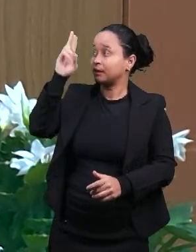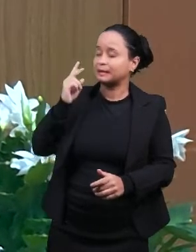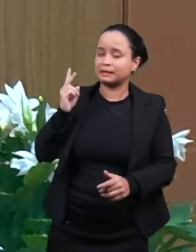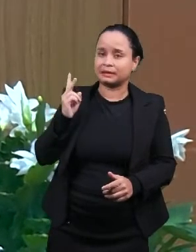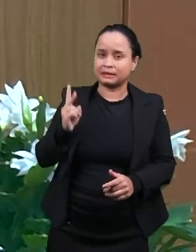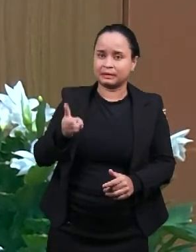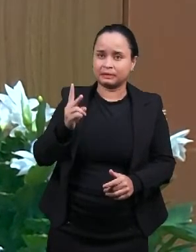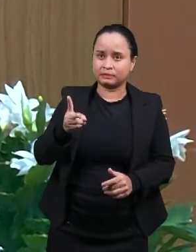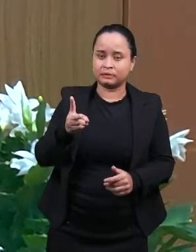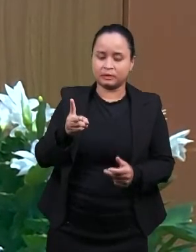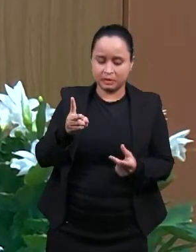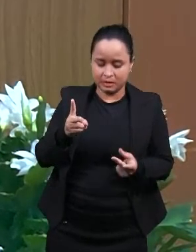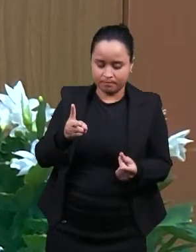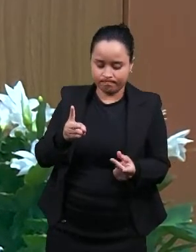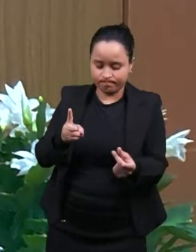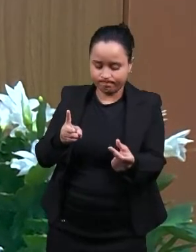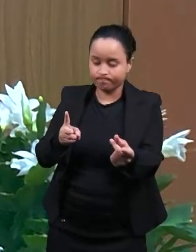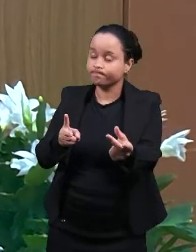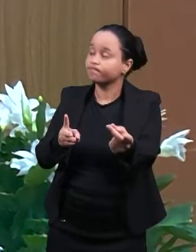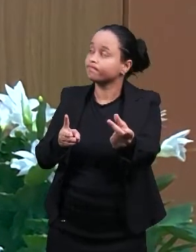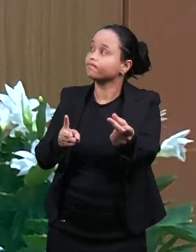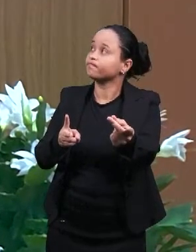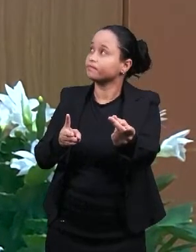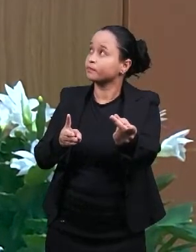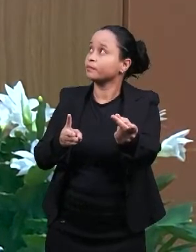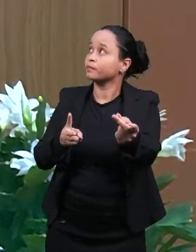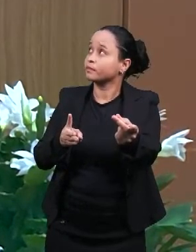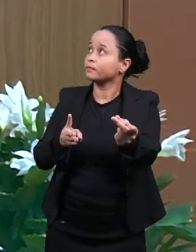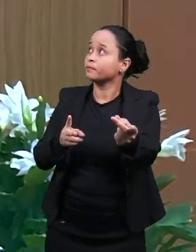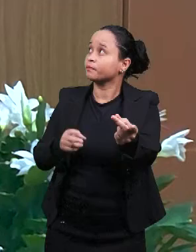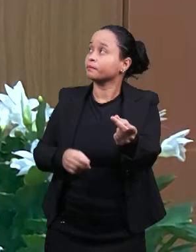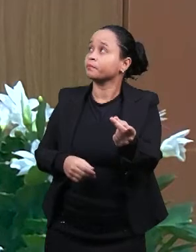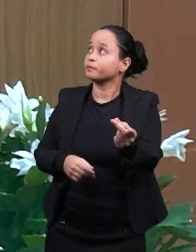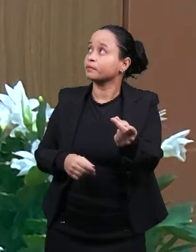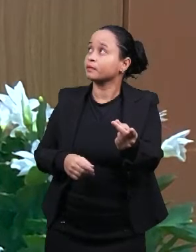повиноваться Тебе, чтобы они были постоянными,